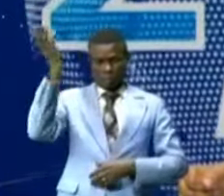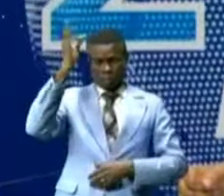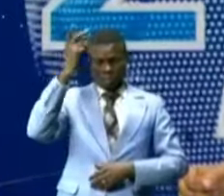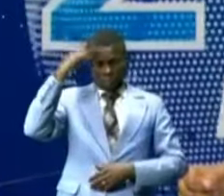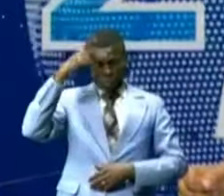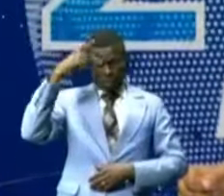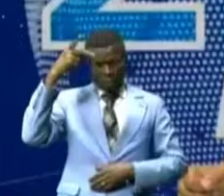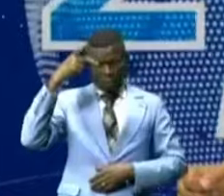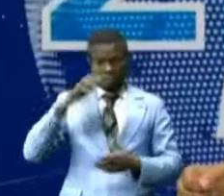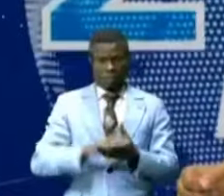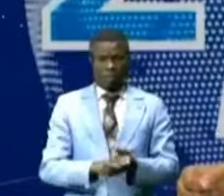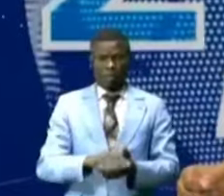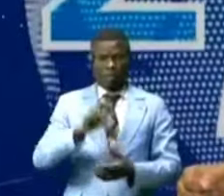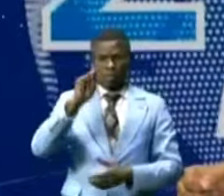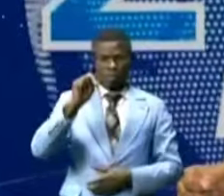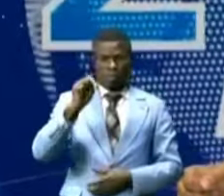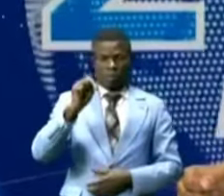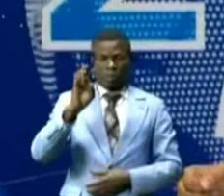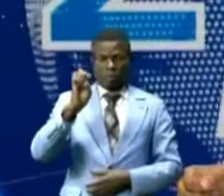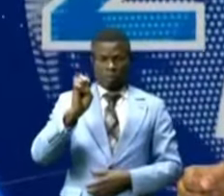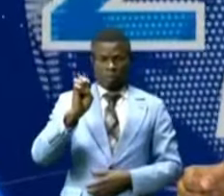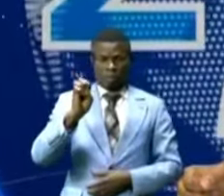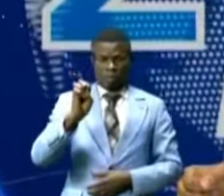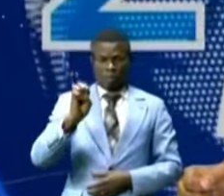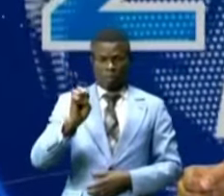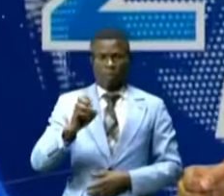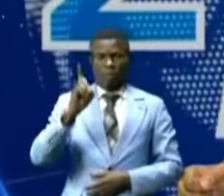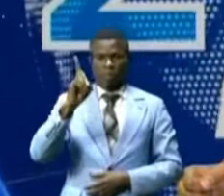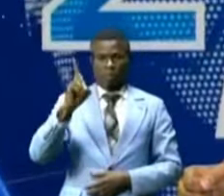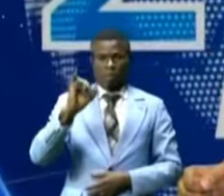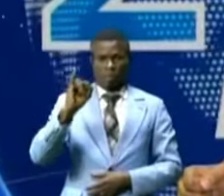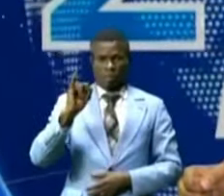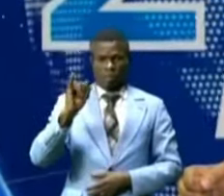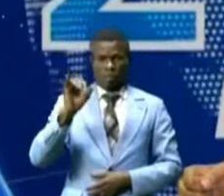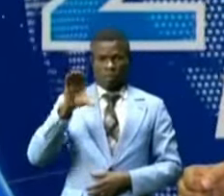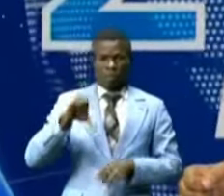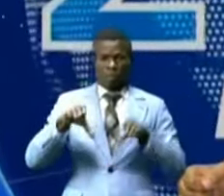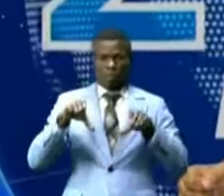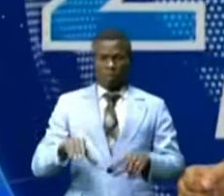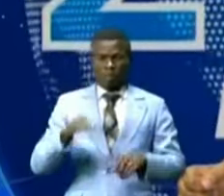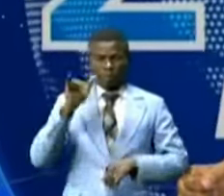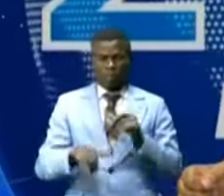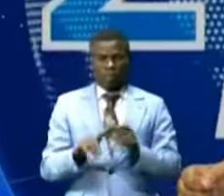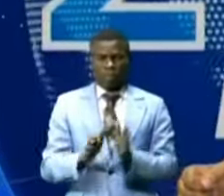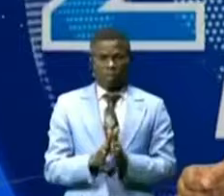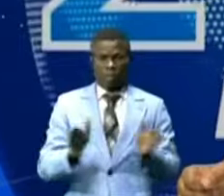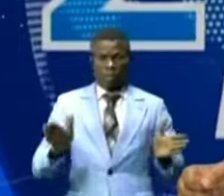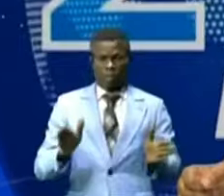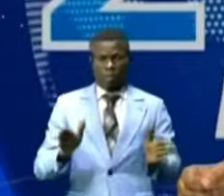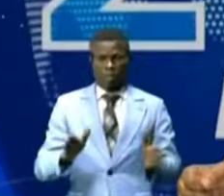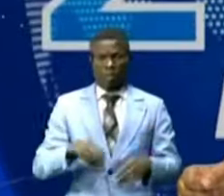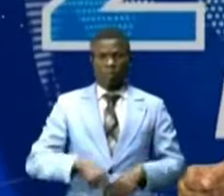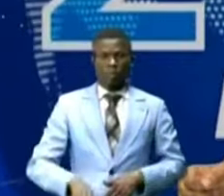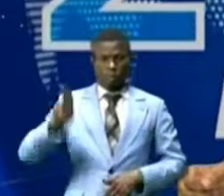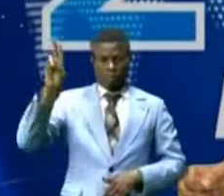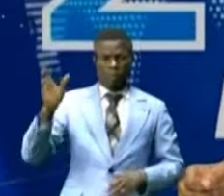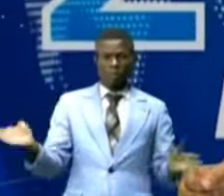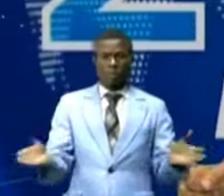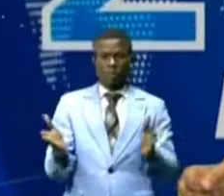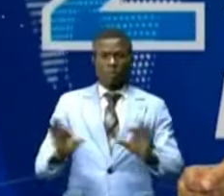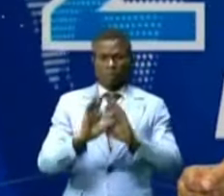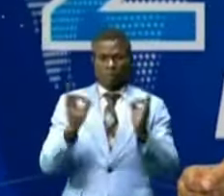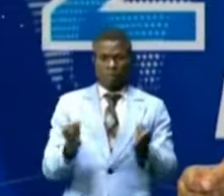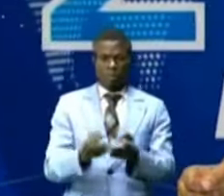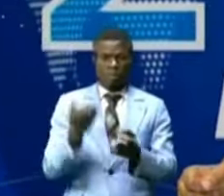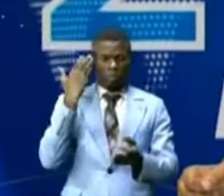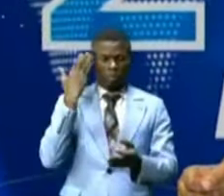mouvement politico-religieux Bundu. Dit à Congo, le secrétaire général de l'UDPS est allé reconforter la famille